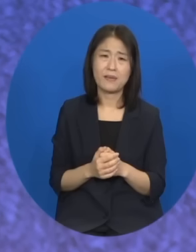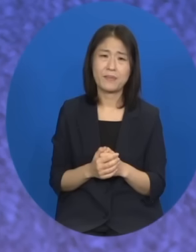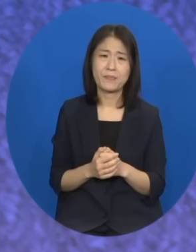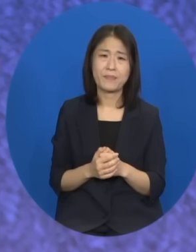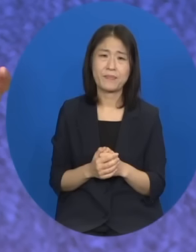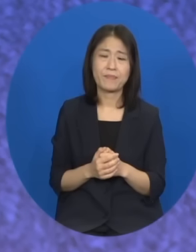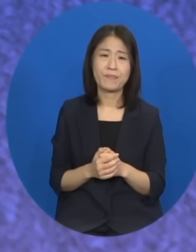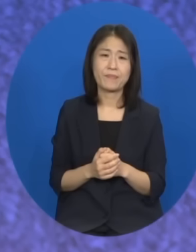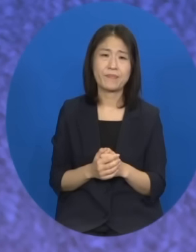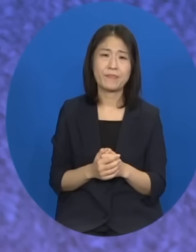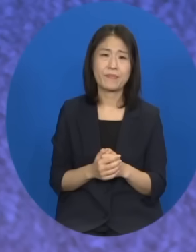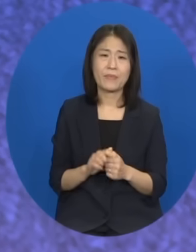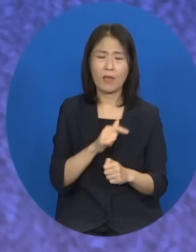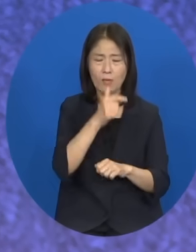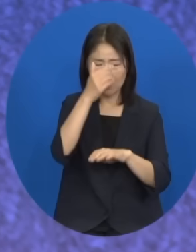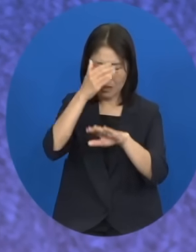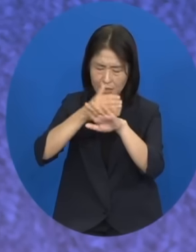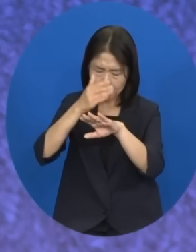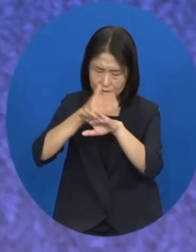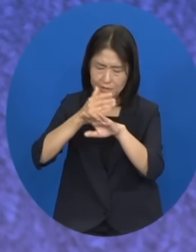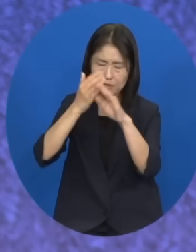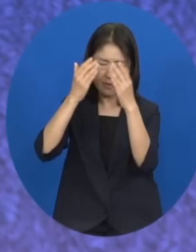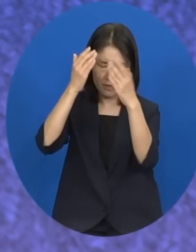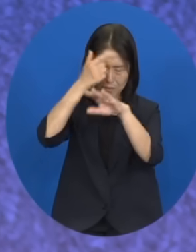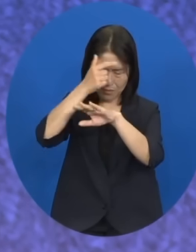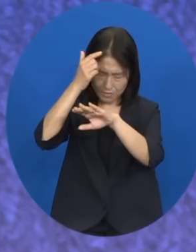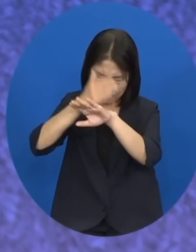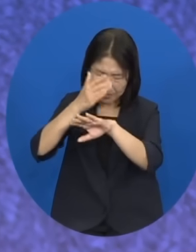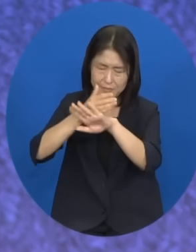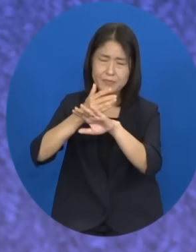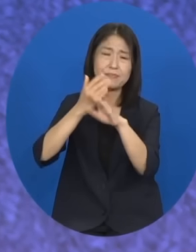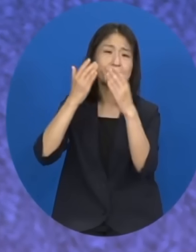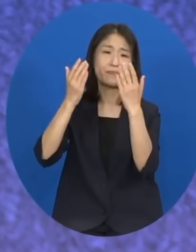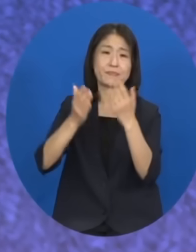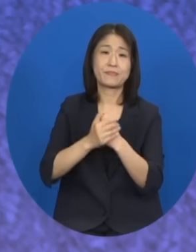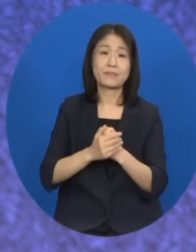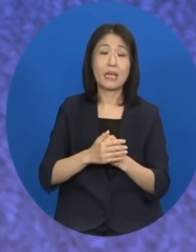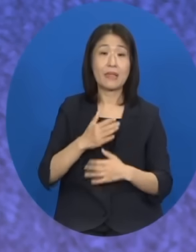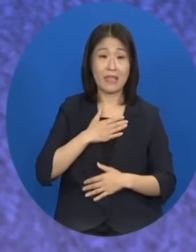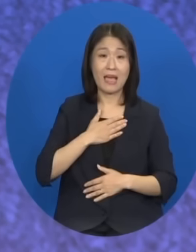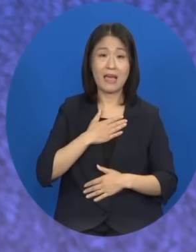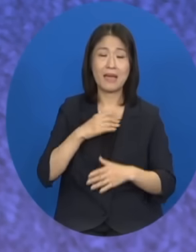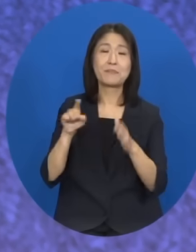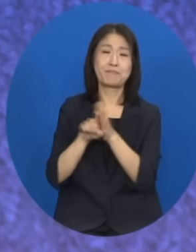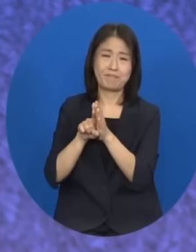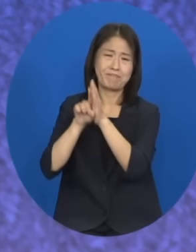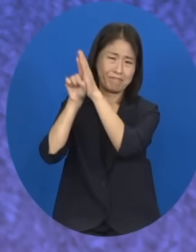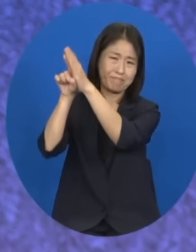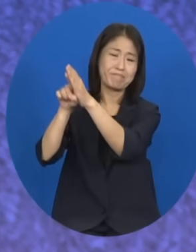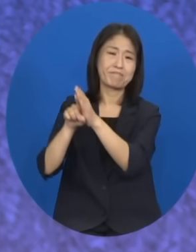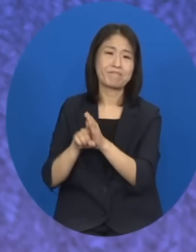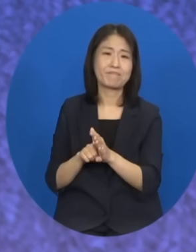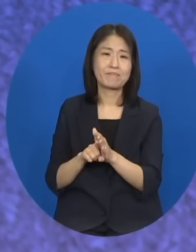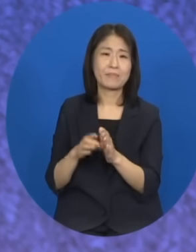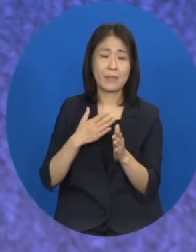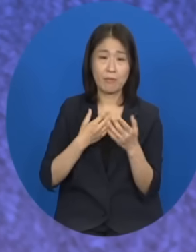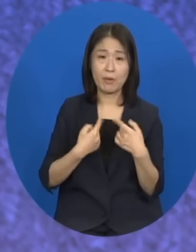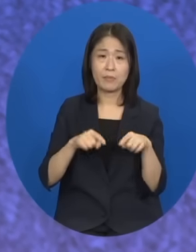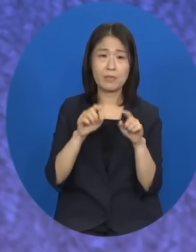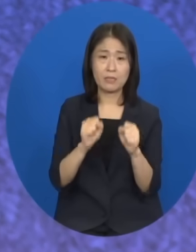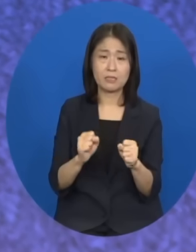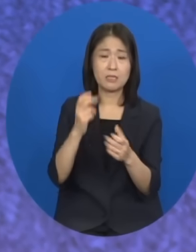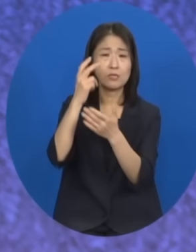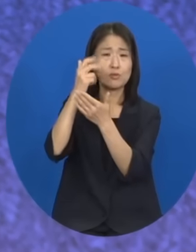그래서 너무너무 감사합니다. 하나님 감사합니다. 저는 그냥 믿을게요. 주님이 저와 함께 하시고